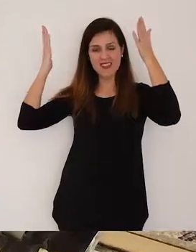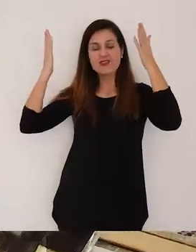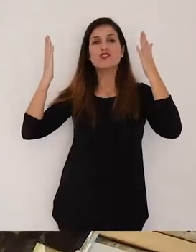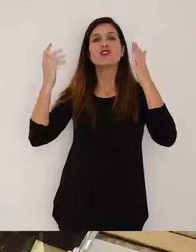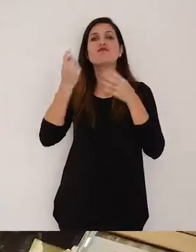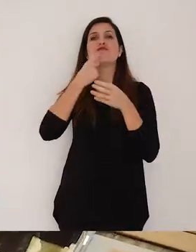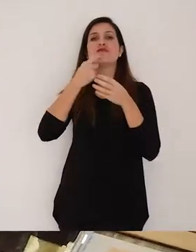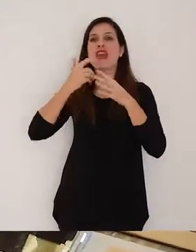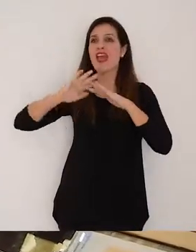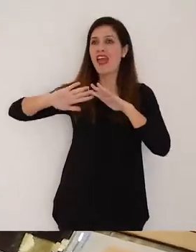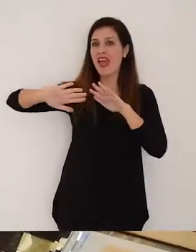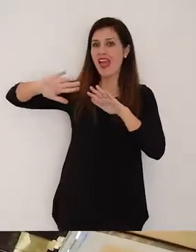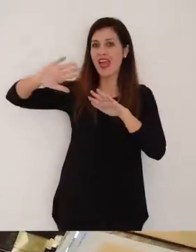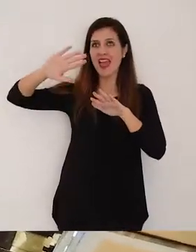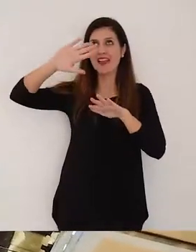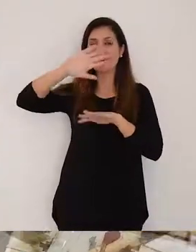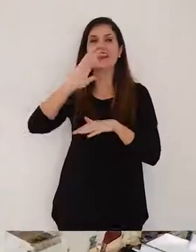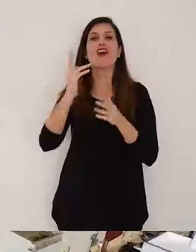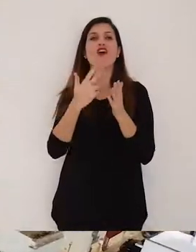e degli antichi intonaci.